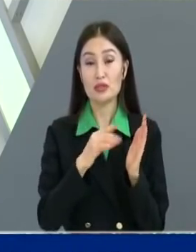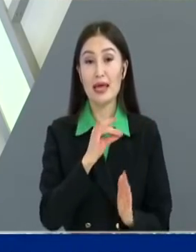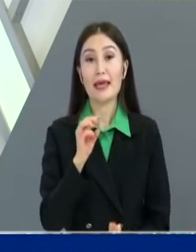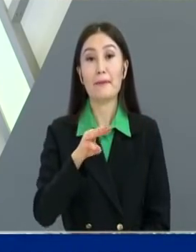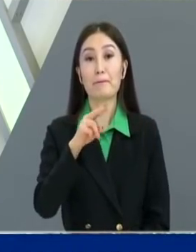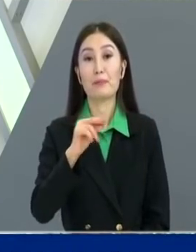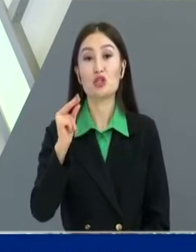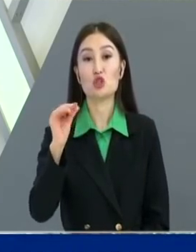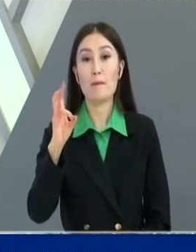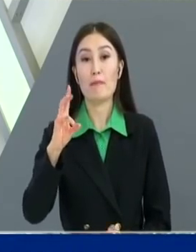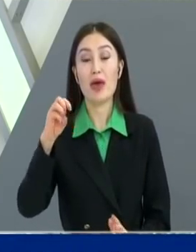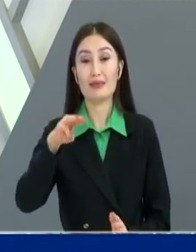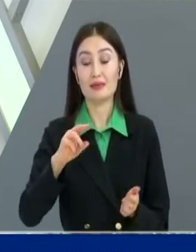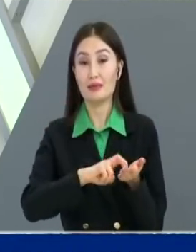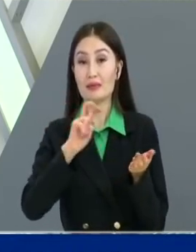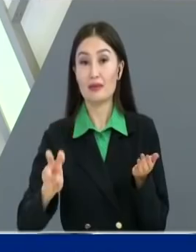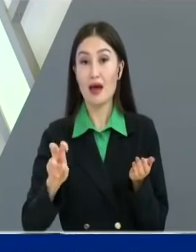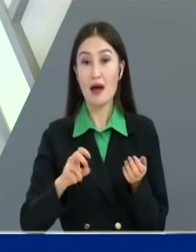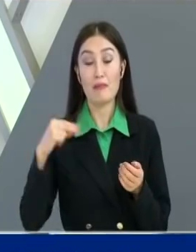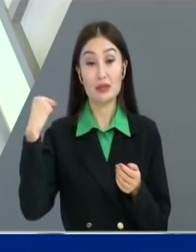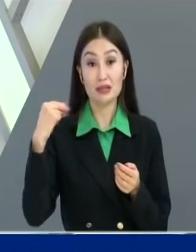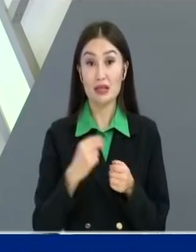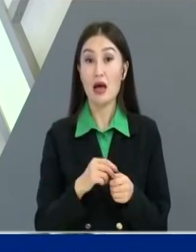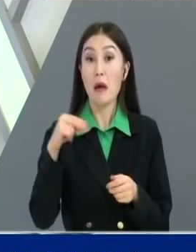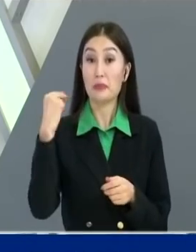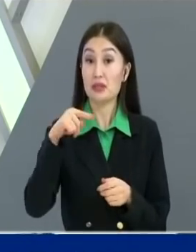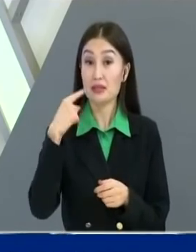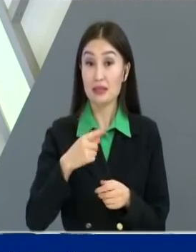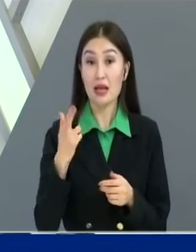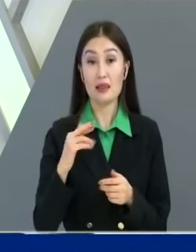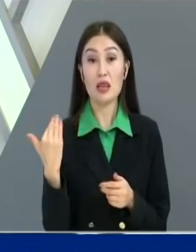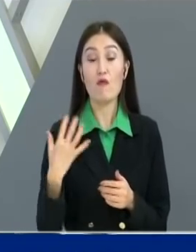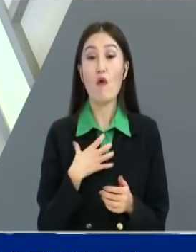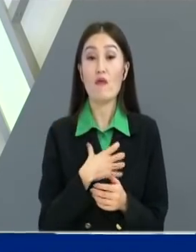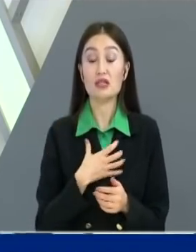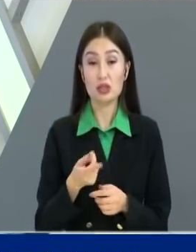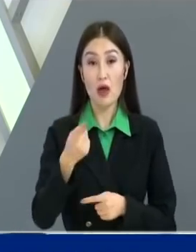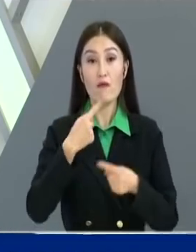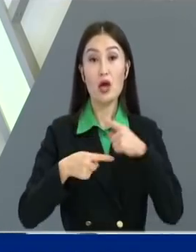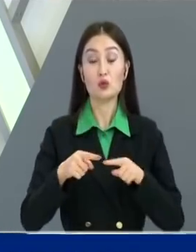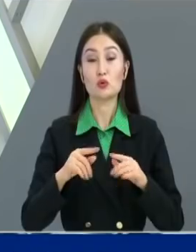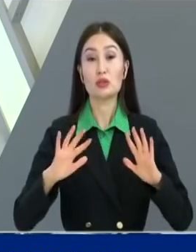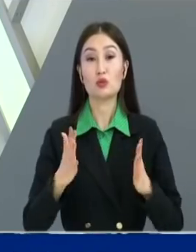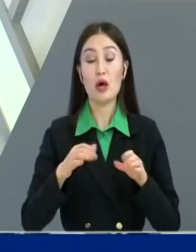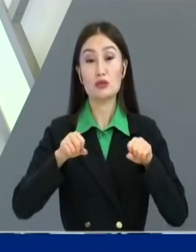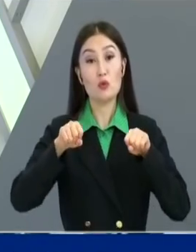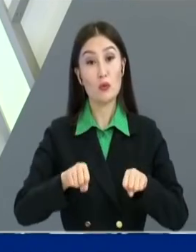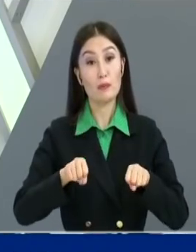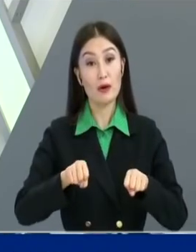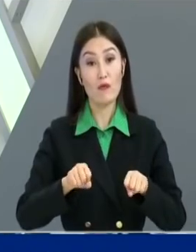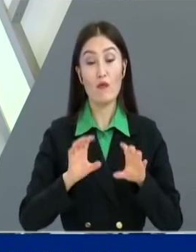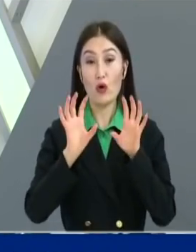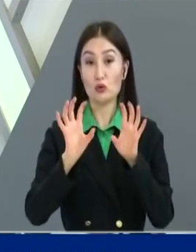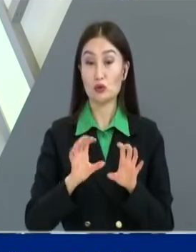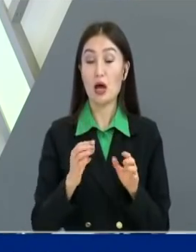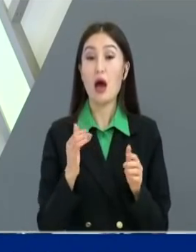который звучит в стенах парламента. Президент отметил, что сейчас для него важнее вернуть ситуацию в правовое русло, а дальше